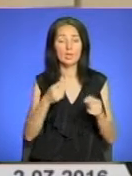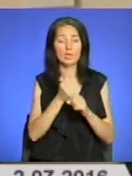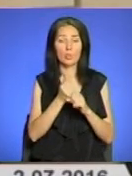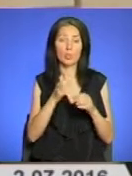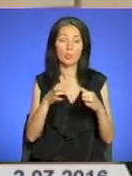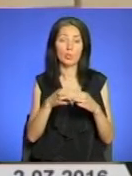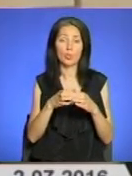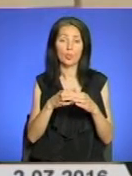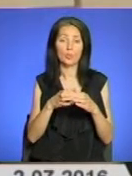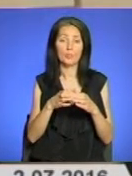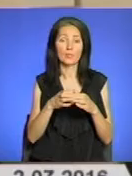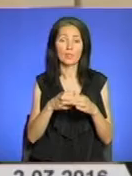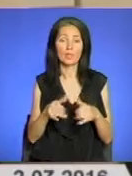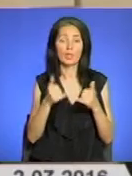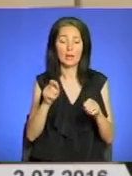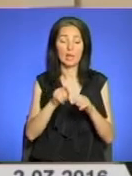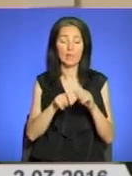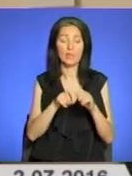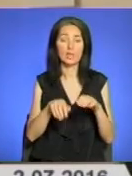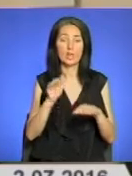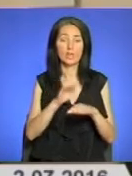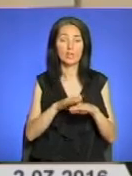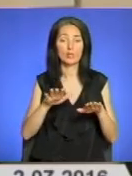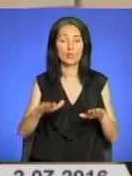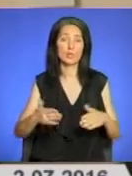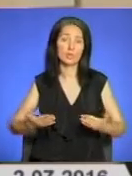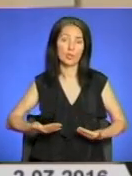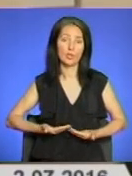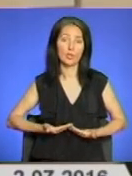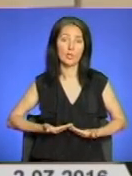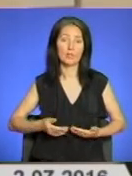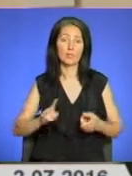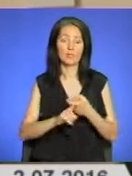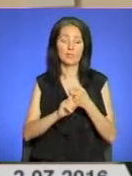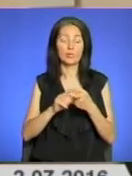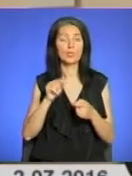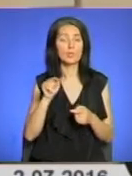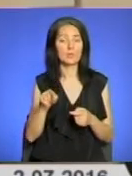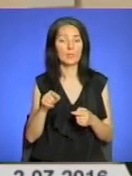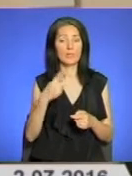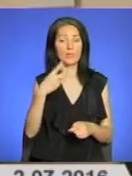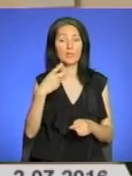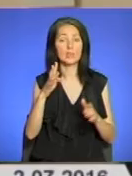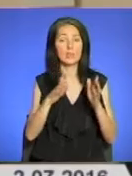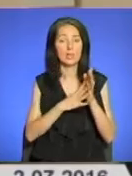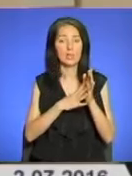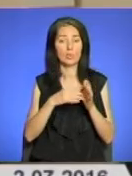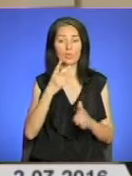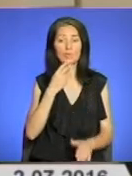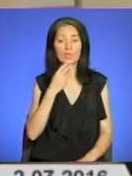груп для перевірки фактичного місця проживання. В зв'язку з цим 29